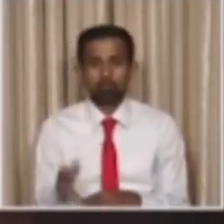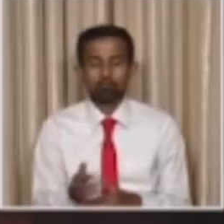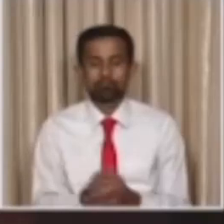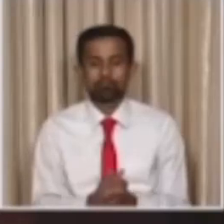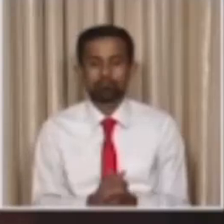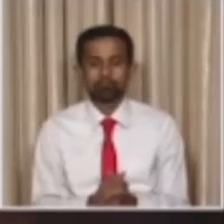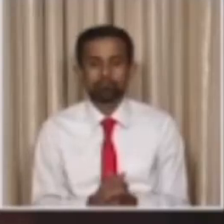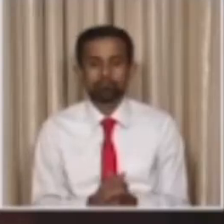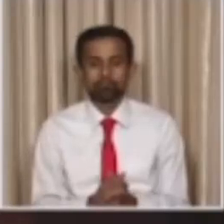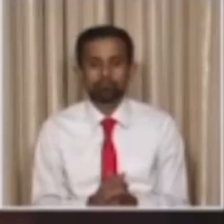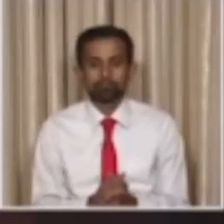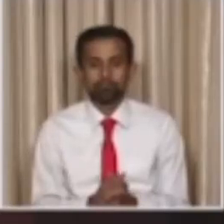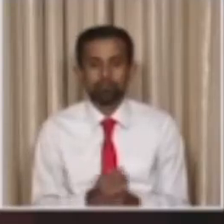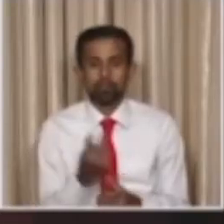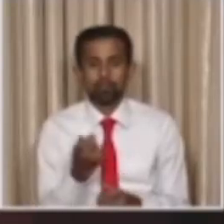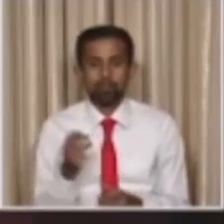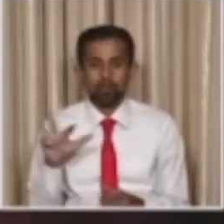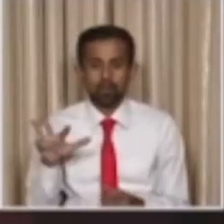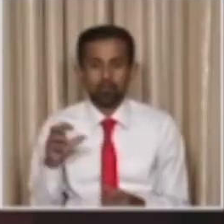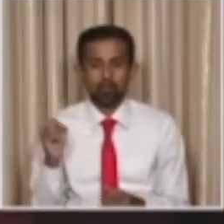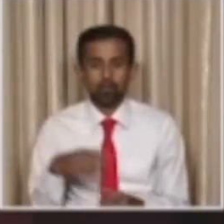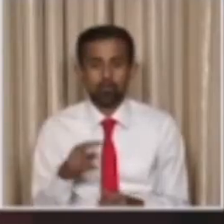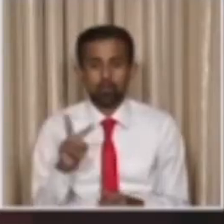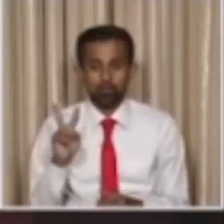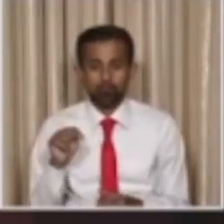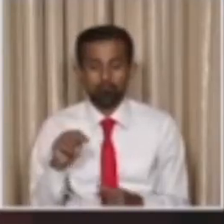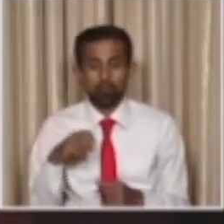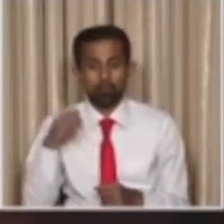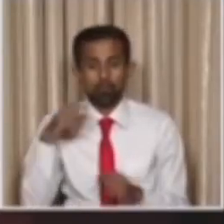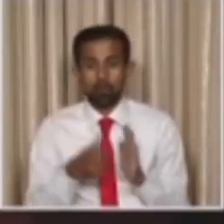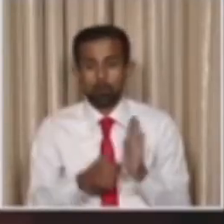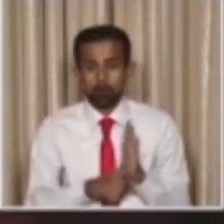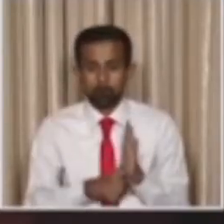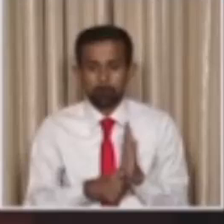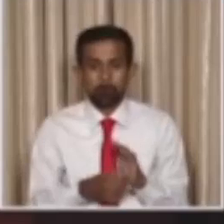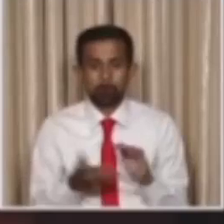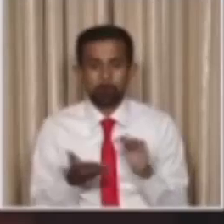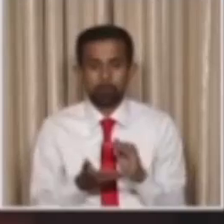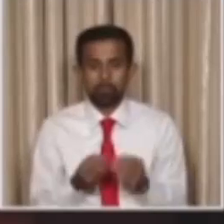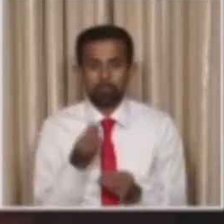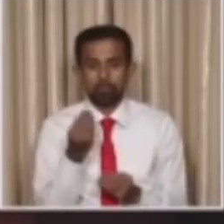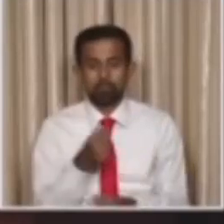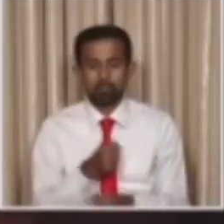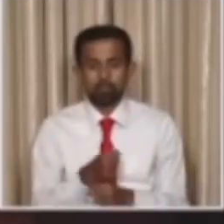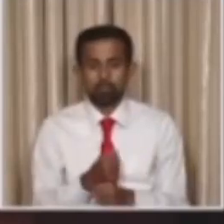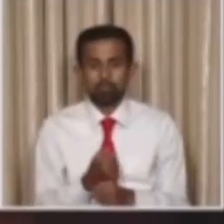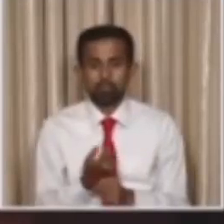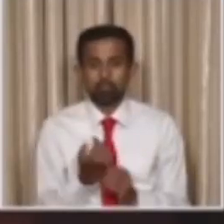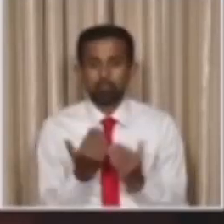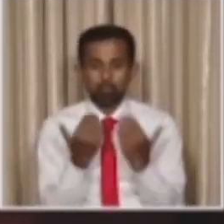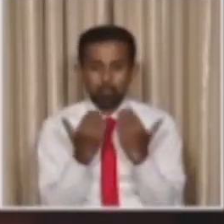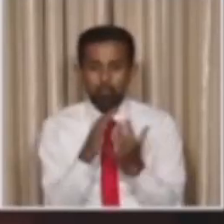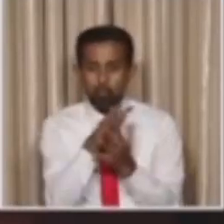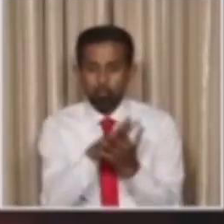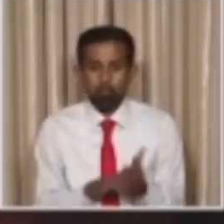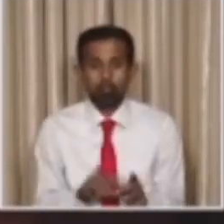වෙනවා 2009 අංක 20 දරන විදුලි බල පනත යටතේ නිකුත් කර ඇති රජයේ ප්‍රතිපත්ති මාර්ගෝපදේශ